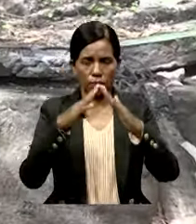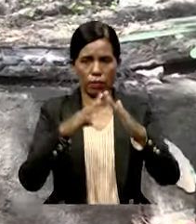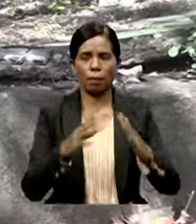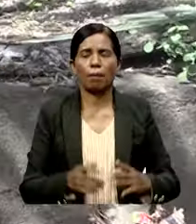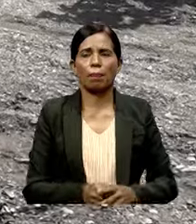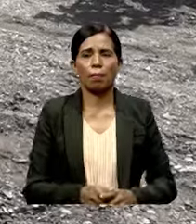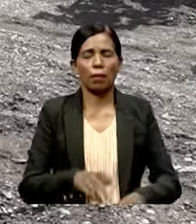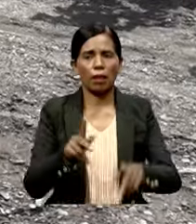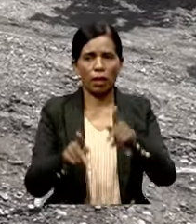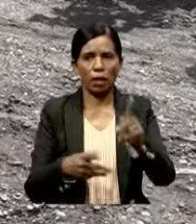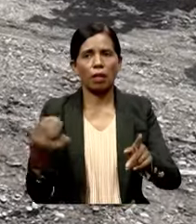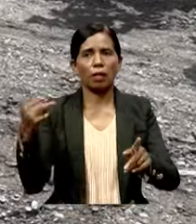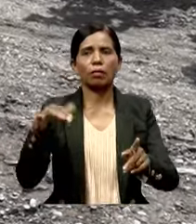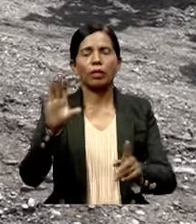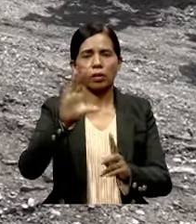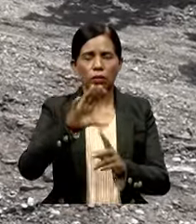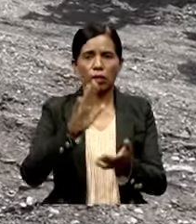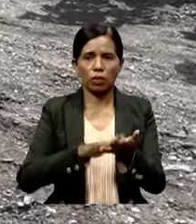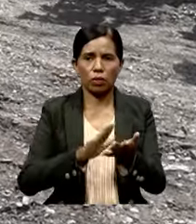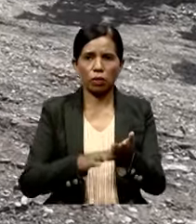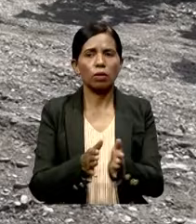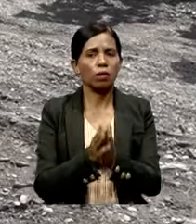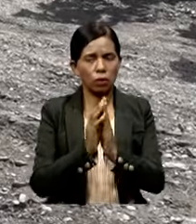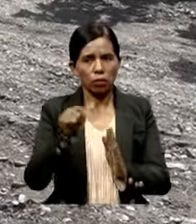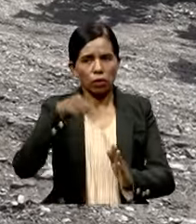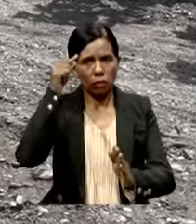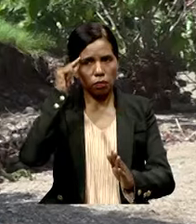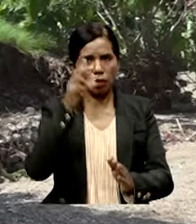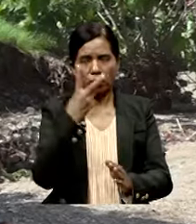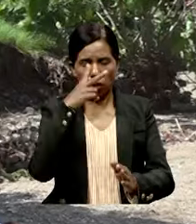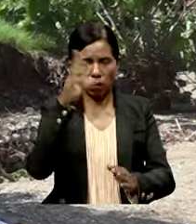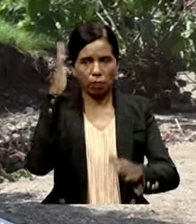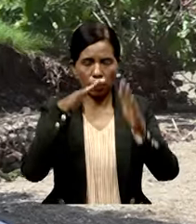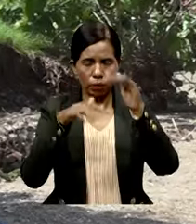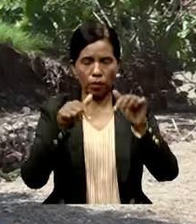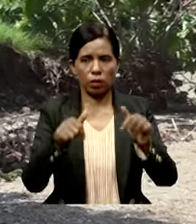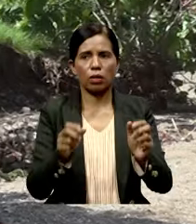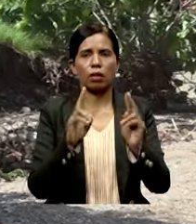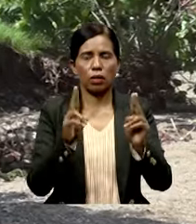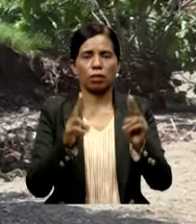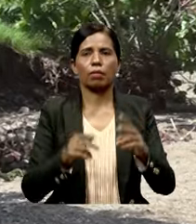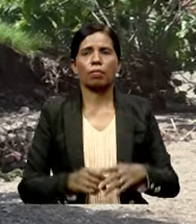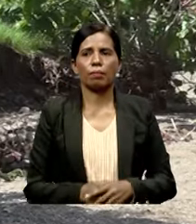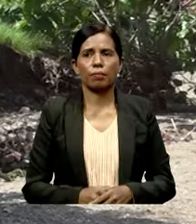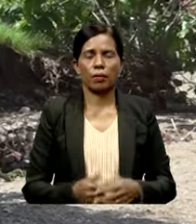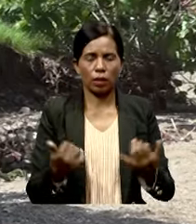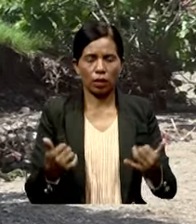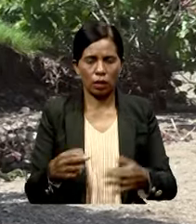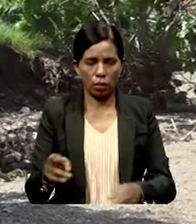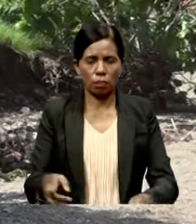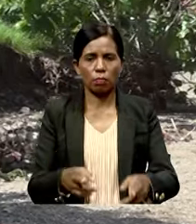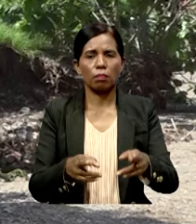ne komunidade no koordinador sekolah refere ezizi governo atu hare problema ne ho urgenti. Ya ne mota mus famia